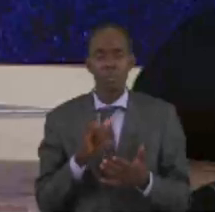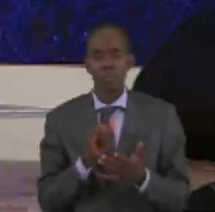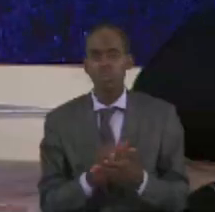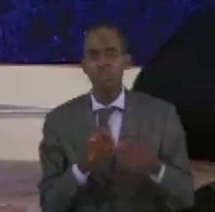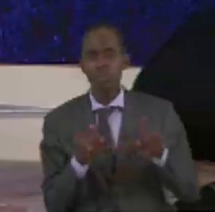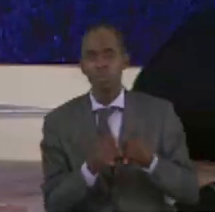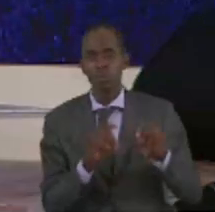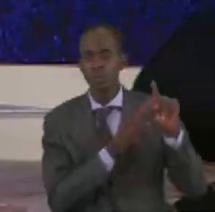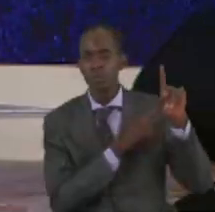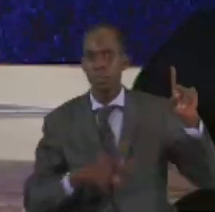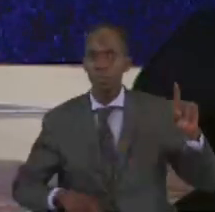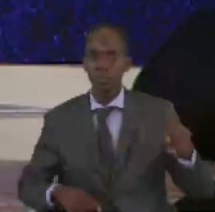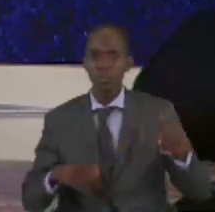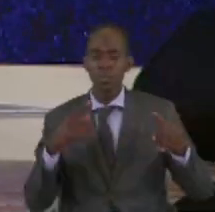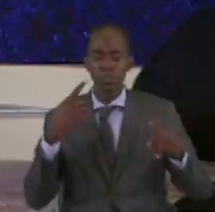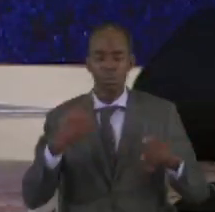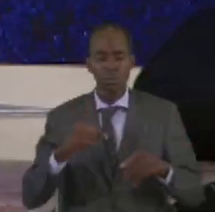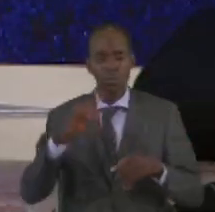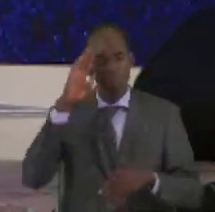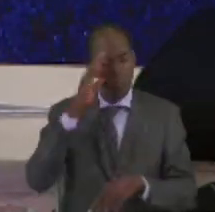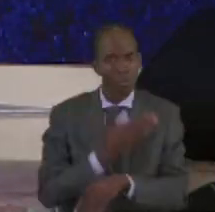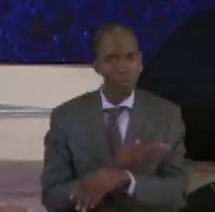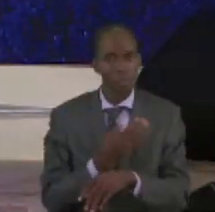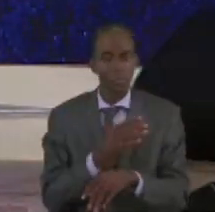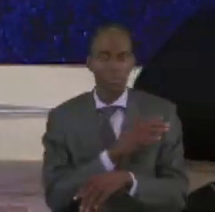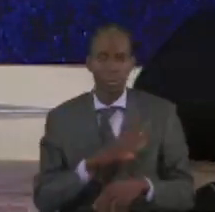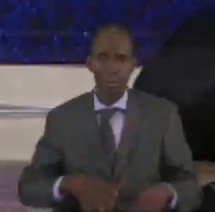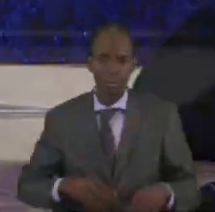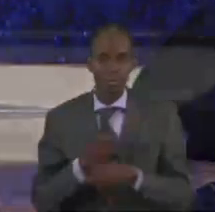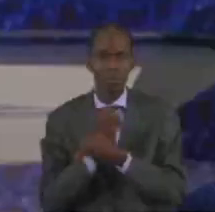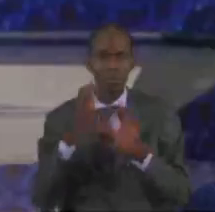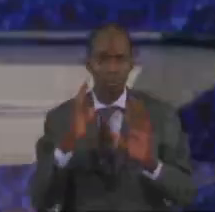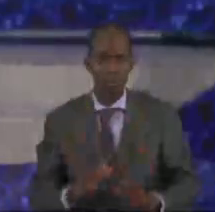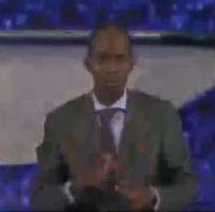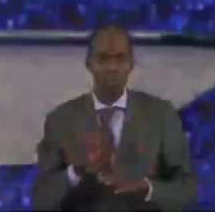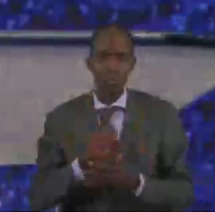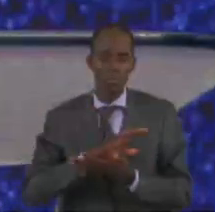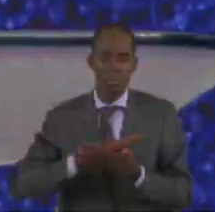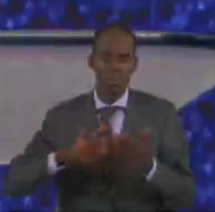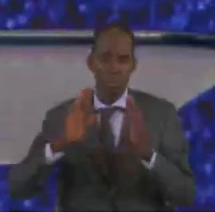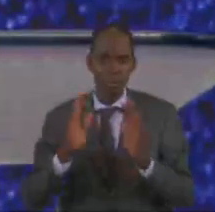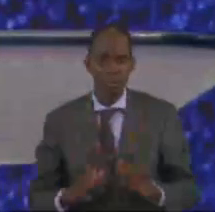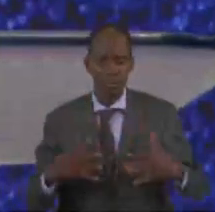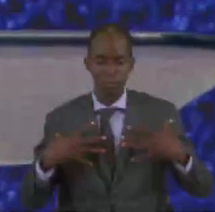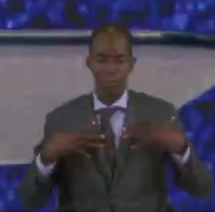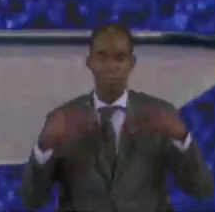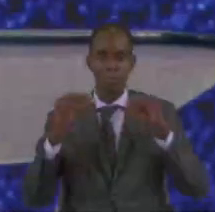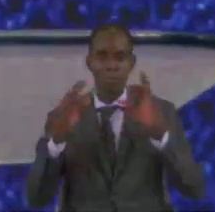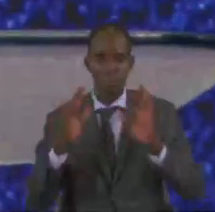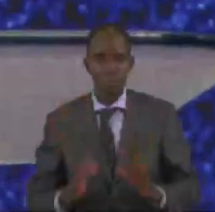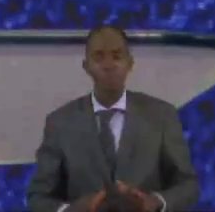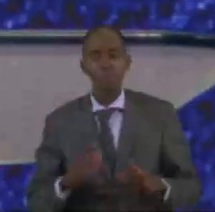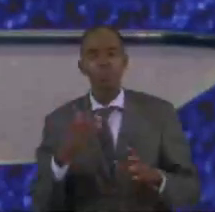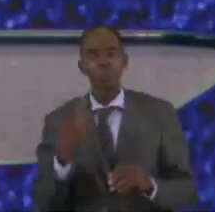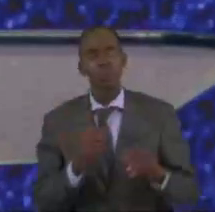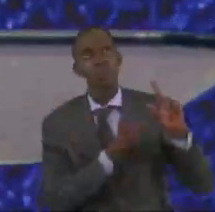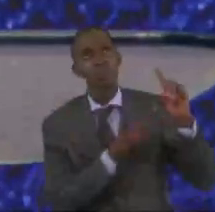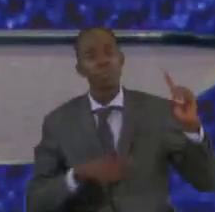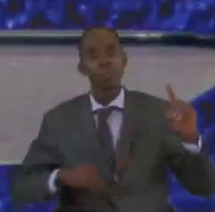la parole nous est présentée encore que comme le Seigneur, le Fils, Christ, le Sauveur, le